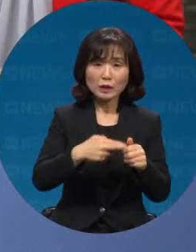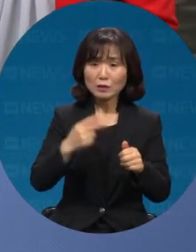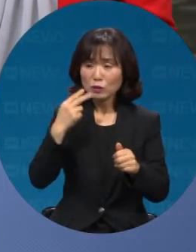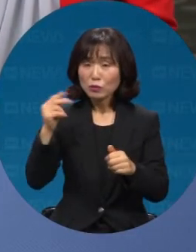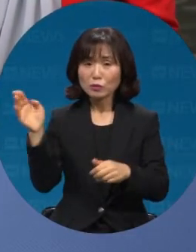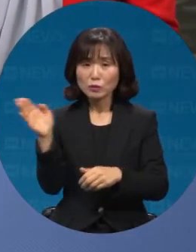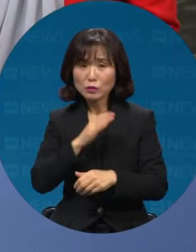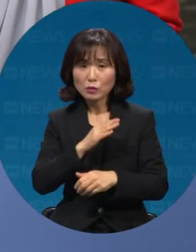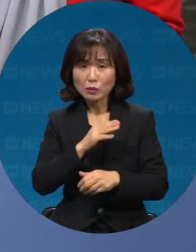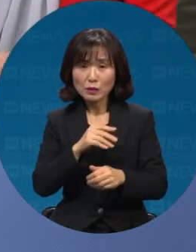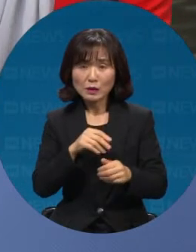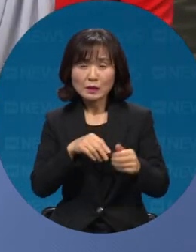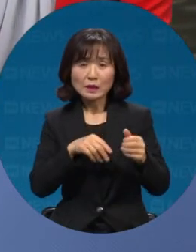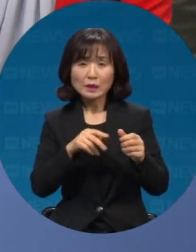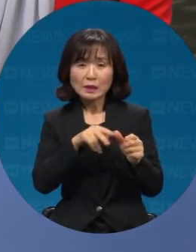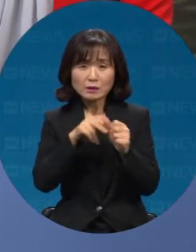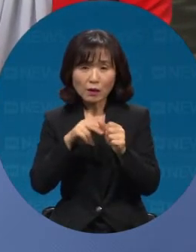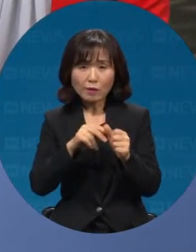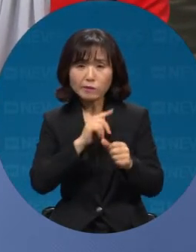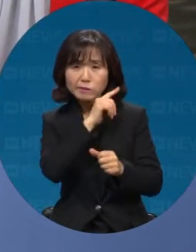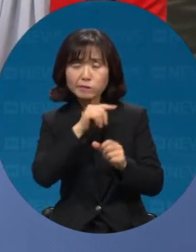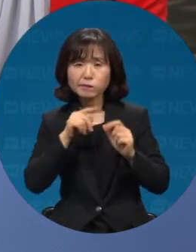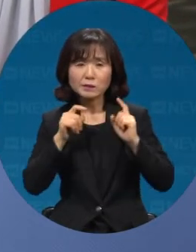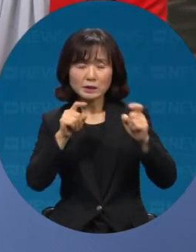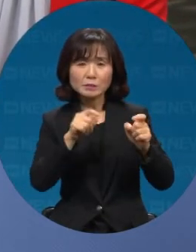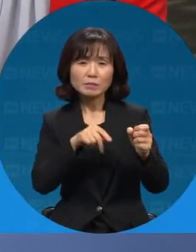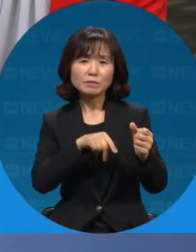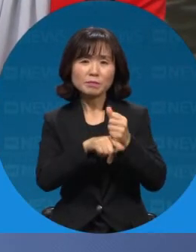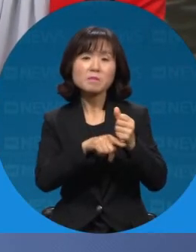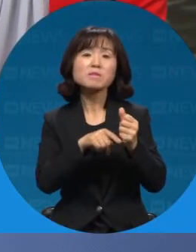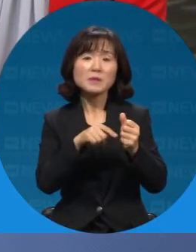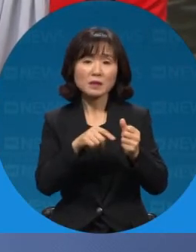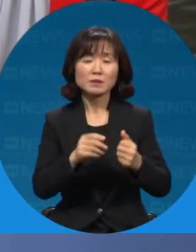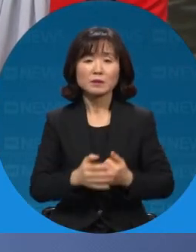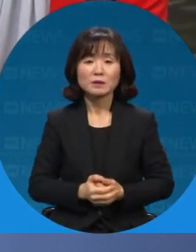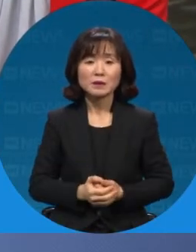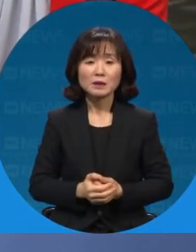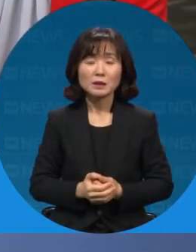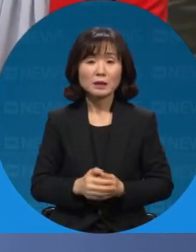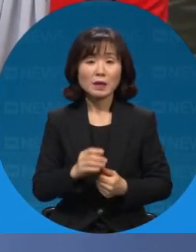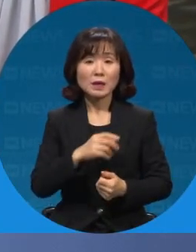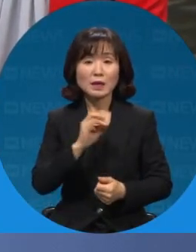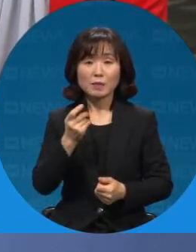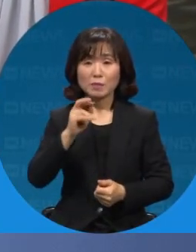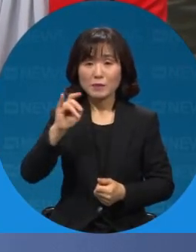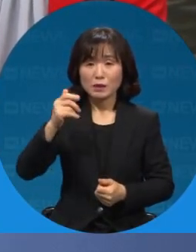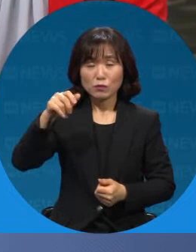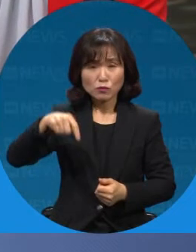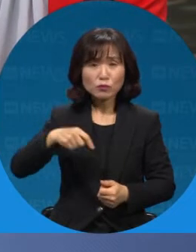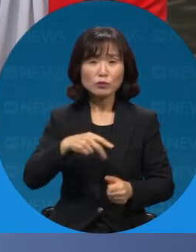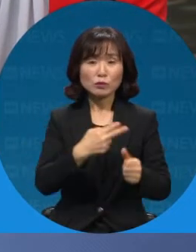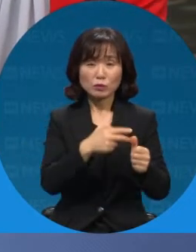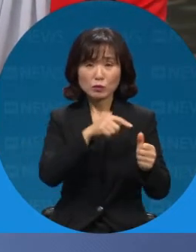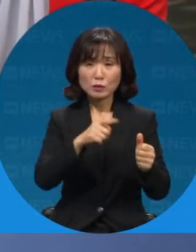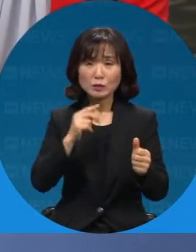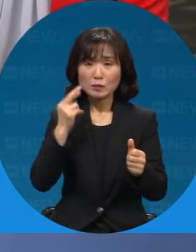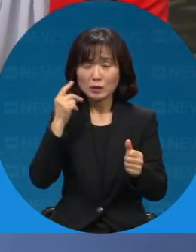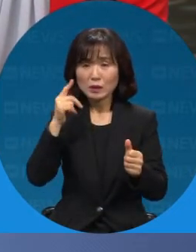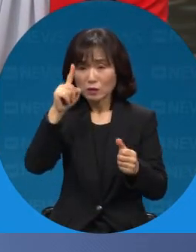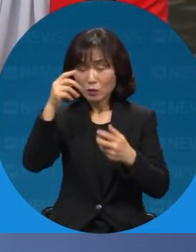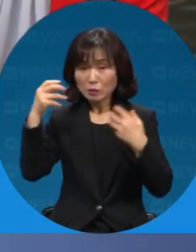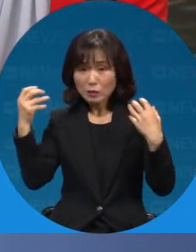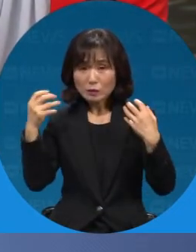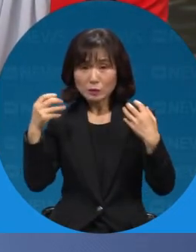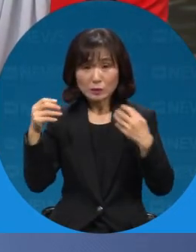받았다는 겁니다 산에 주인공인 중국인 출신의 안민 후 교수 미 연방 검찰은 이 교수에 대해서 베이징에 있는